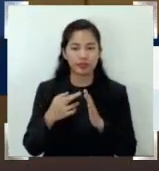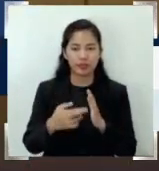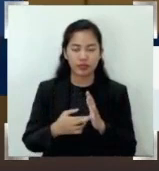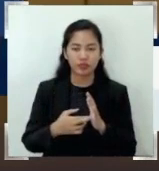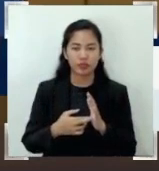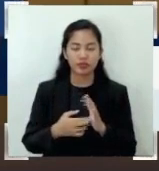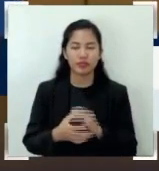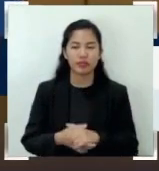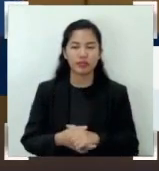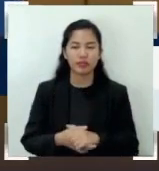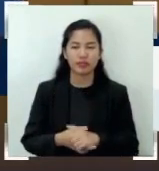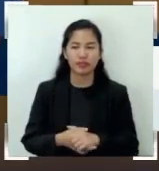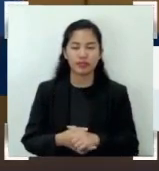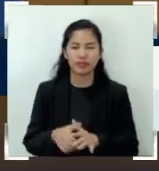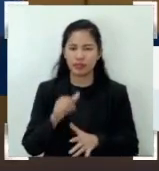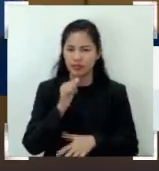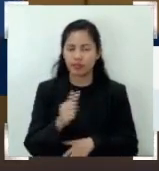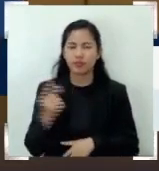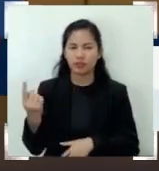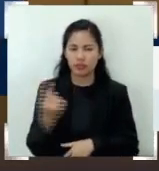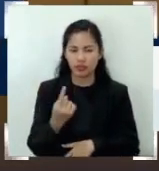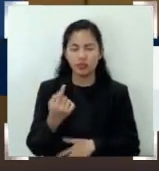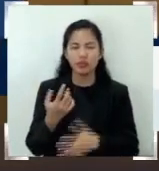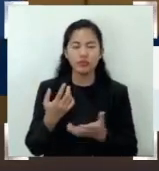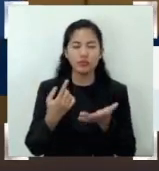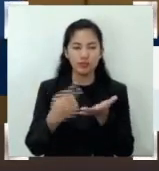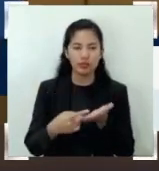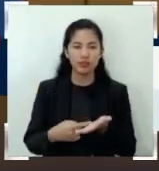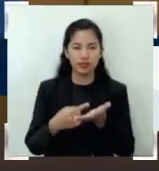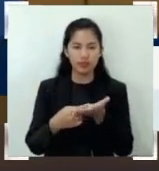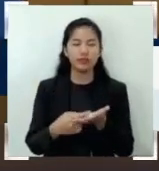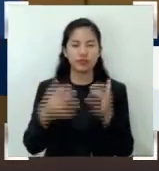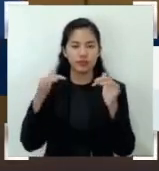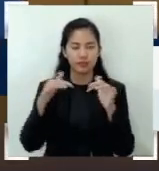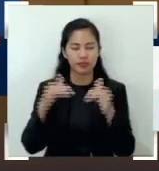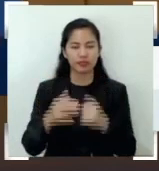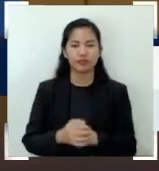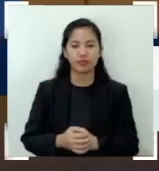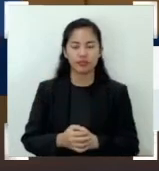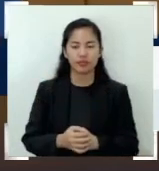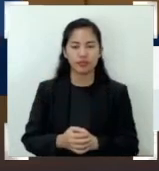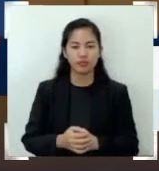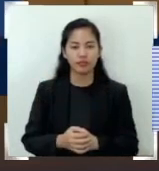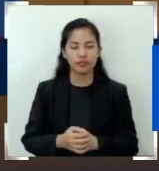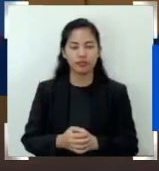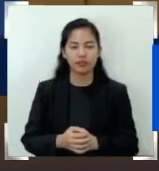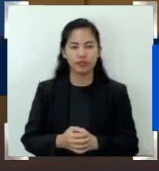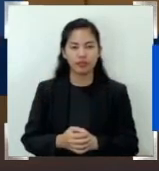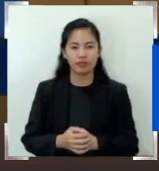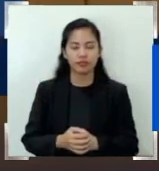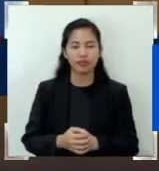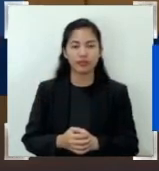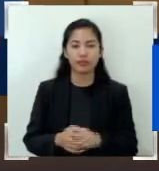present during preliminary conference? But it will be submitted for decision only. Yes. It will be submitted for decision